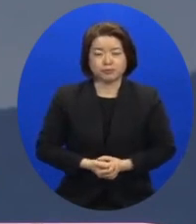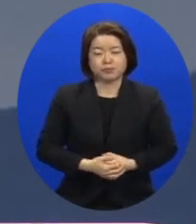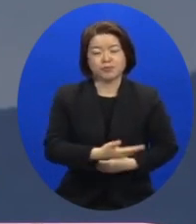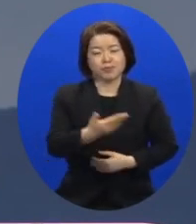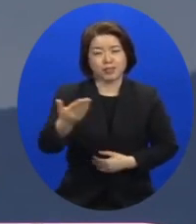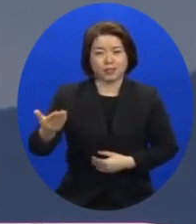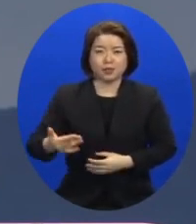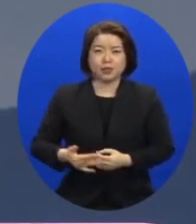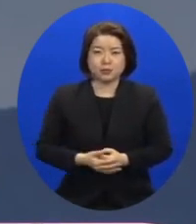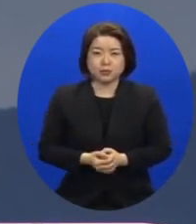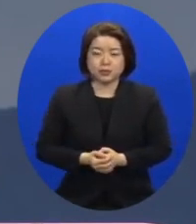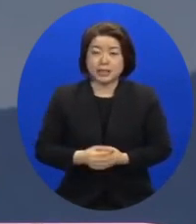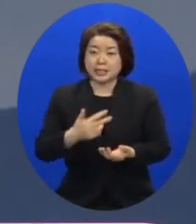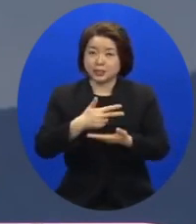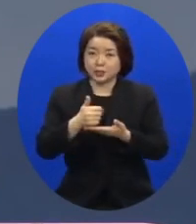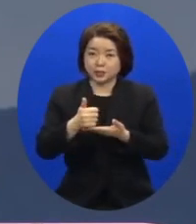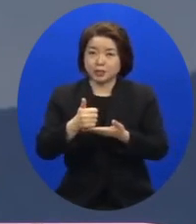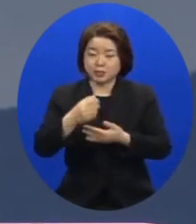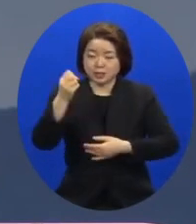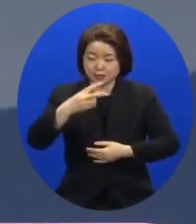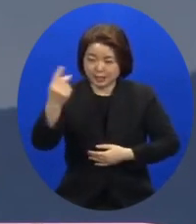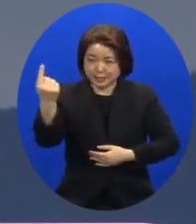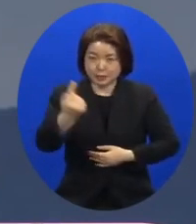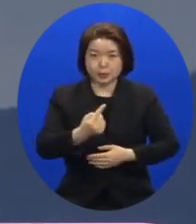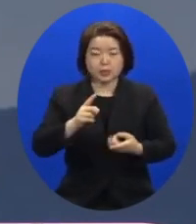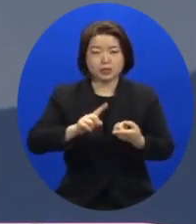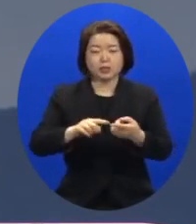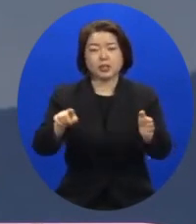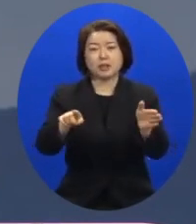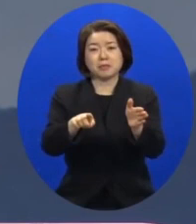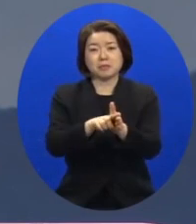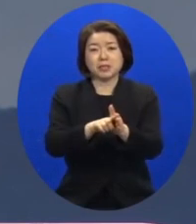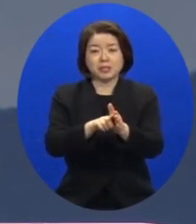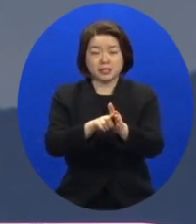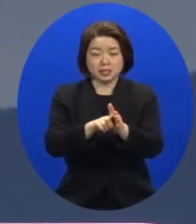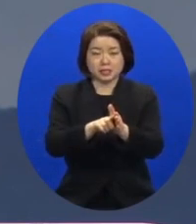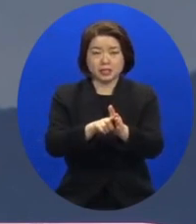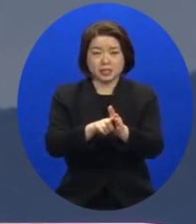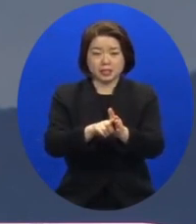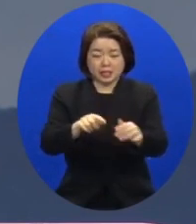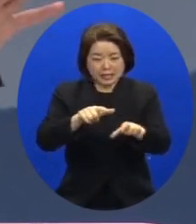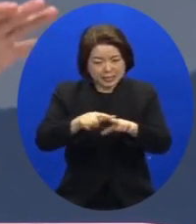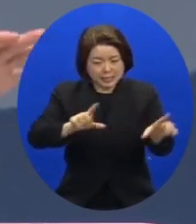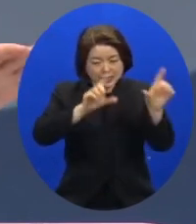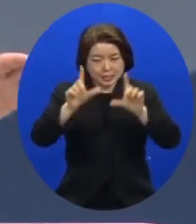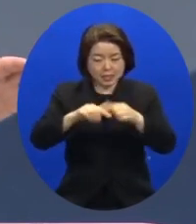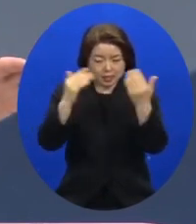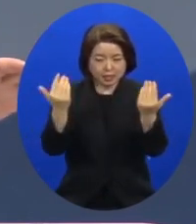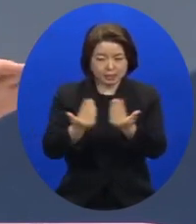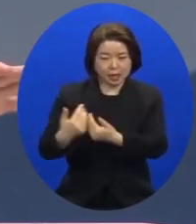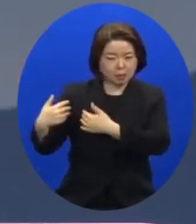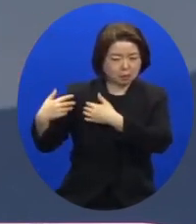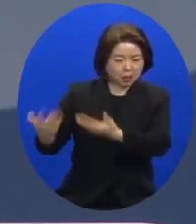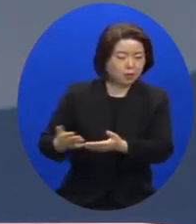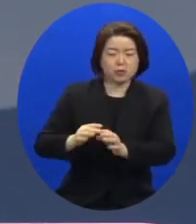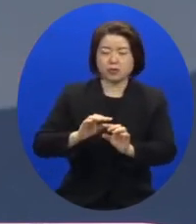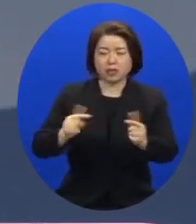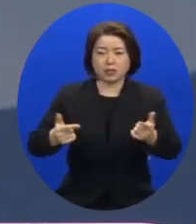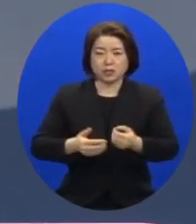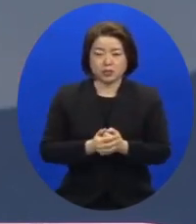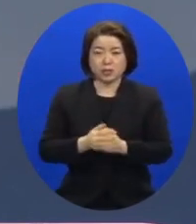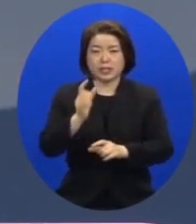여러분 주님이 다시 오시는 것을 믿는 신앙은 일상생활을 다 포기 하는거 아닙니다